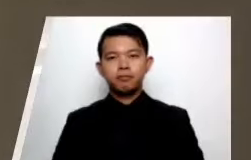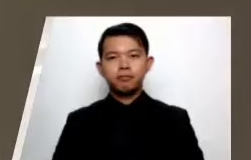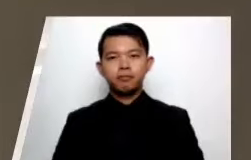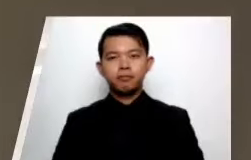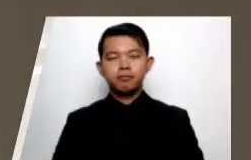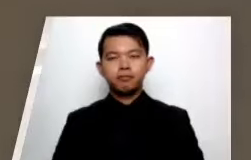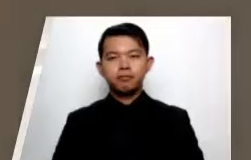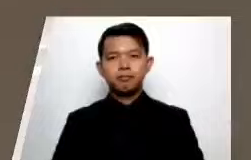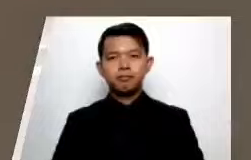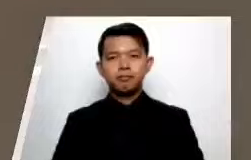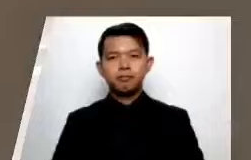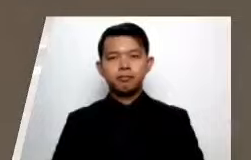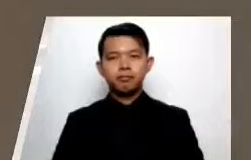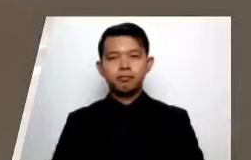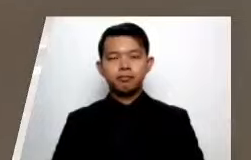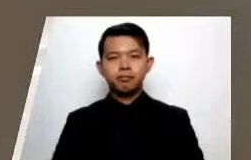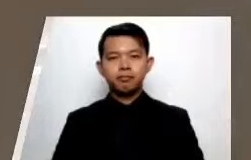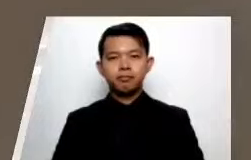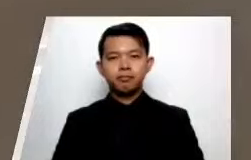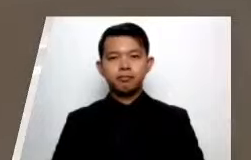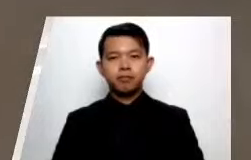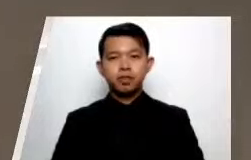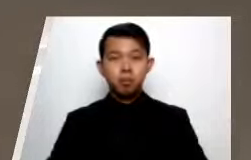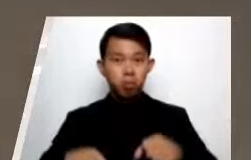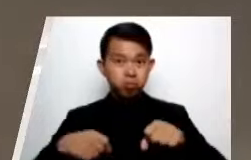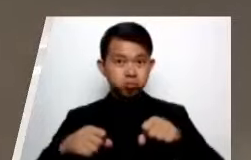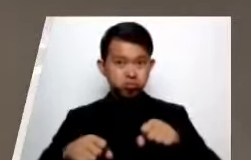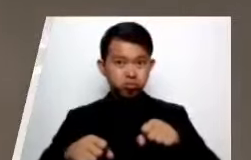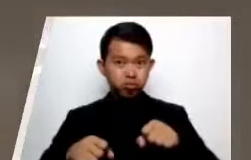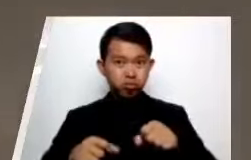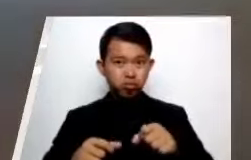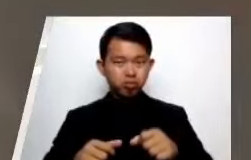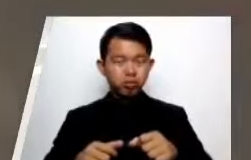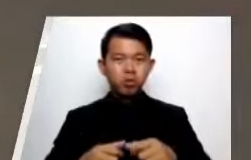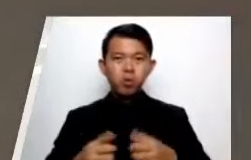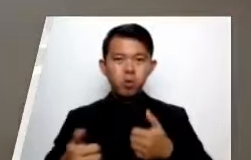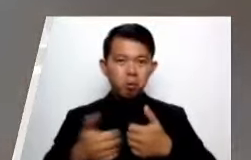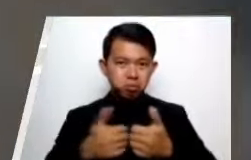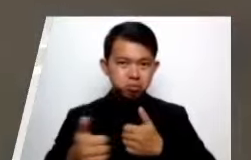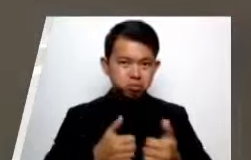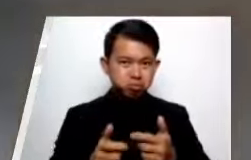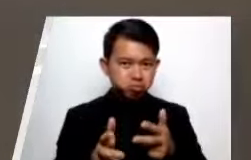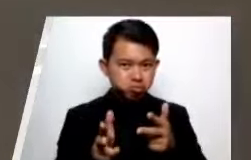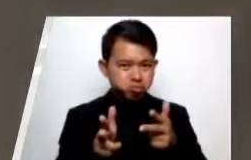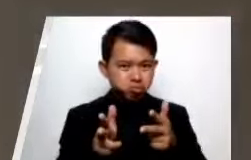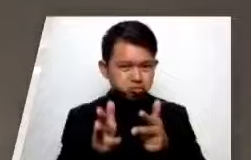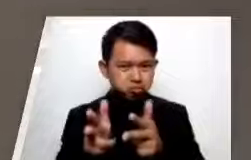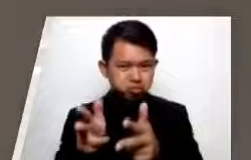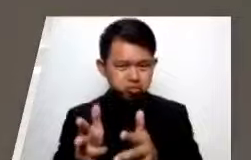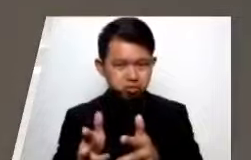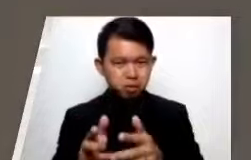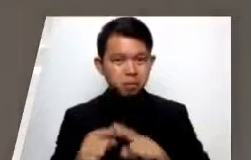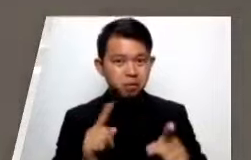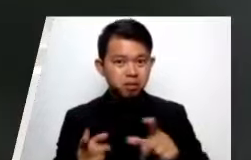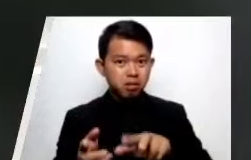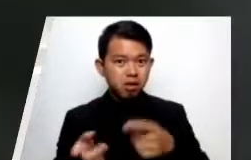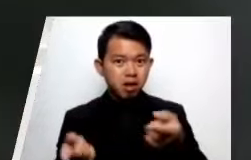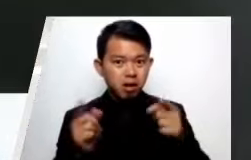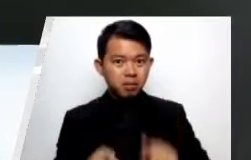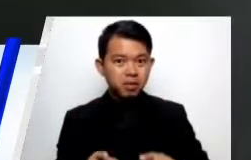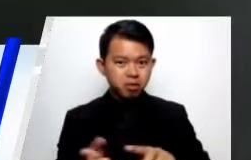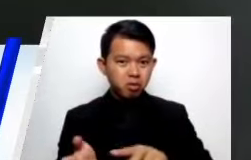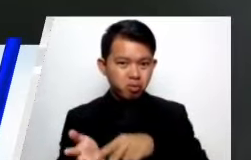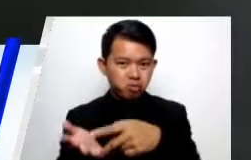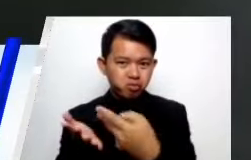humaharurot ang mga motorsiklong yyan sa Cotabato City maya-maya pa dumausdos ang isa na nakahagip na pala ng isang